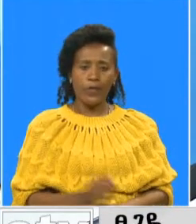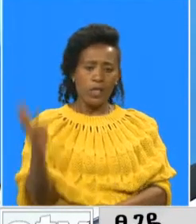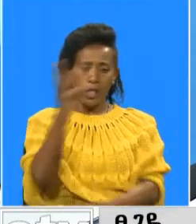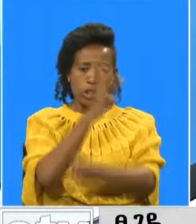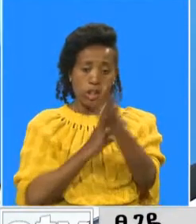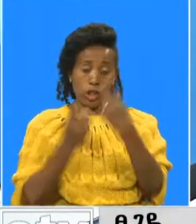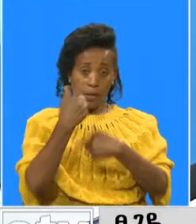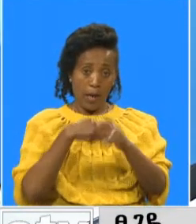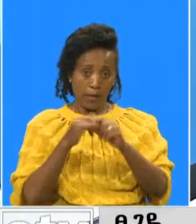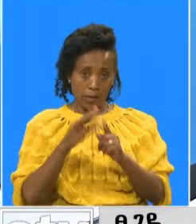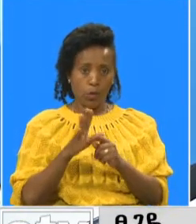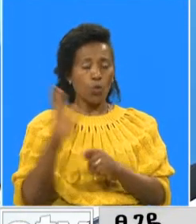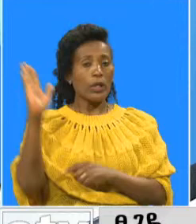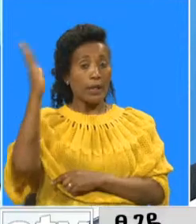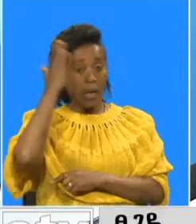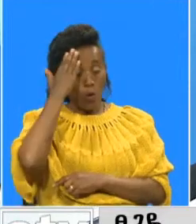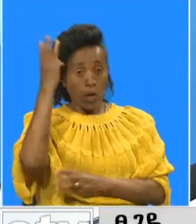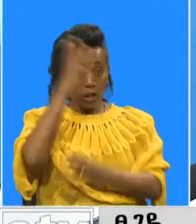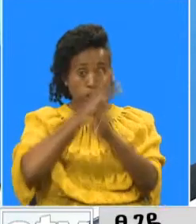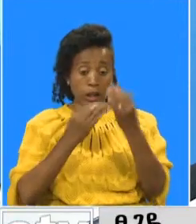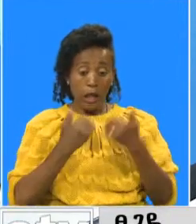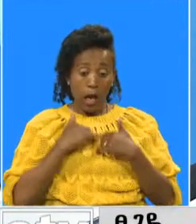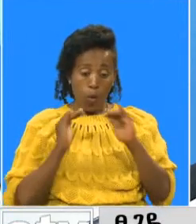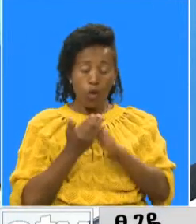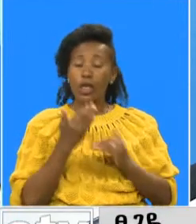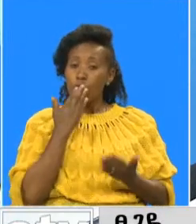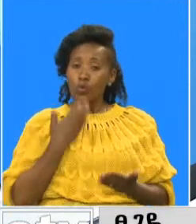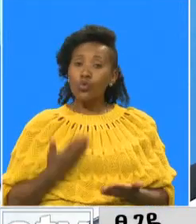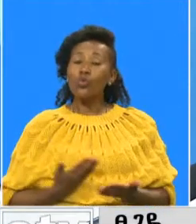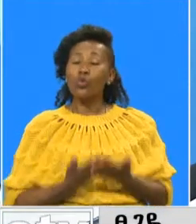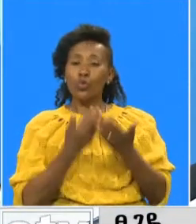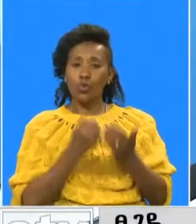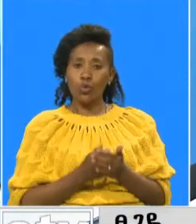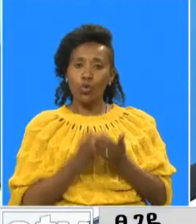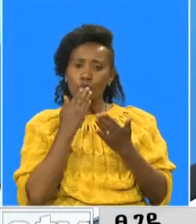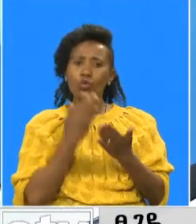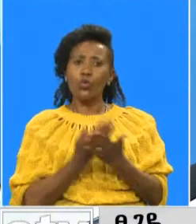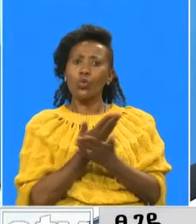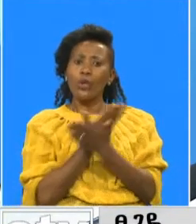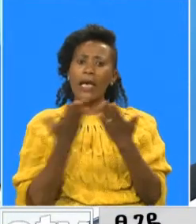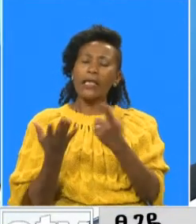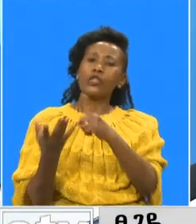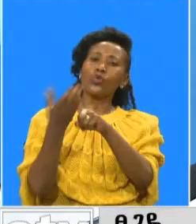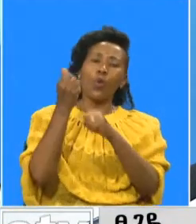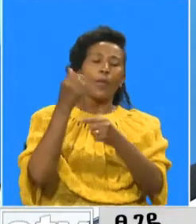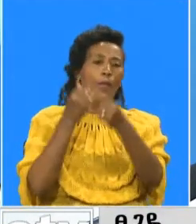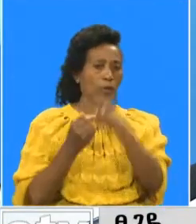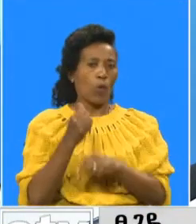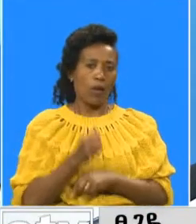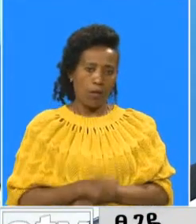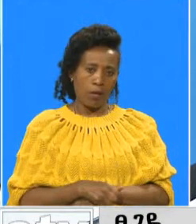ችግር ማምጣቱ ይታወቃል። ችግር እንዳለ ሆኖ ግን ጥሩ ነገርም ይዞ መጥቷል።